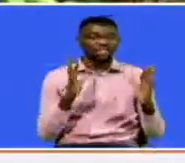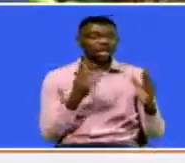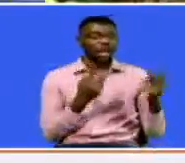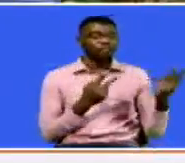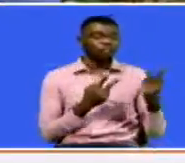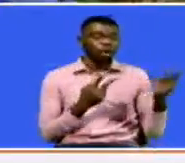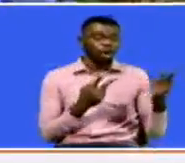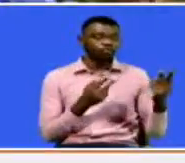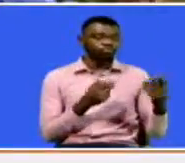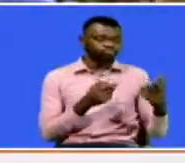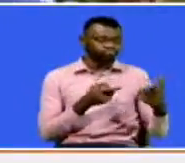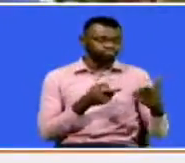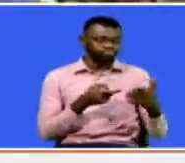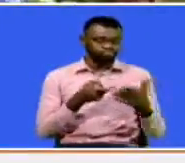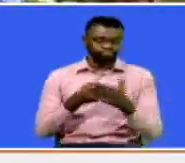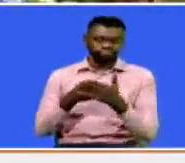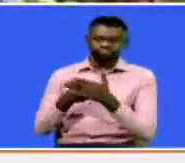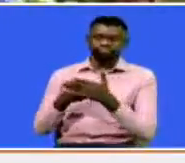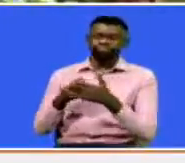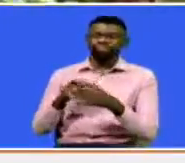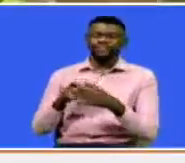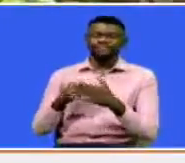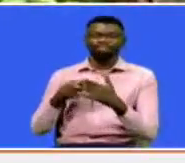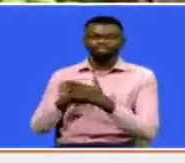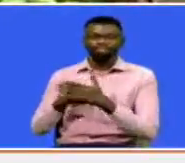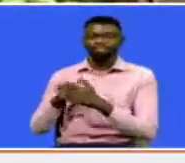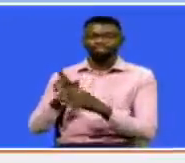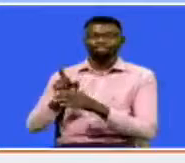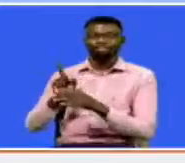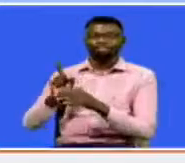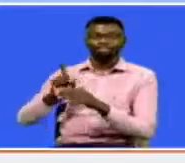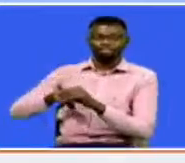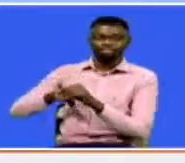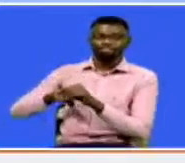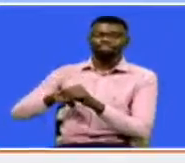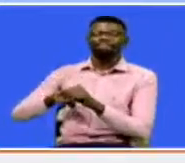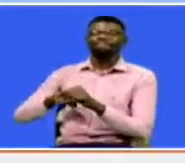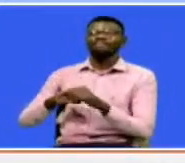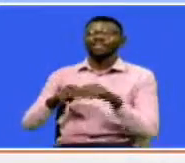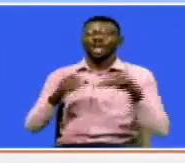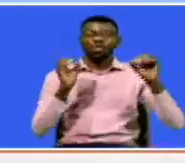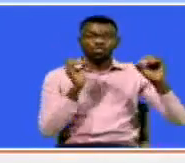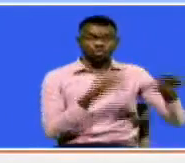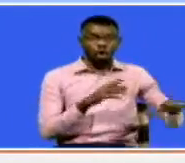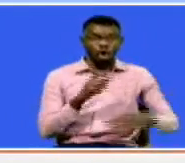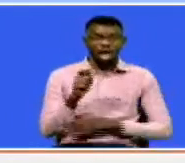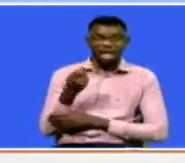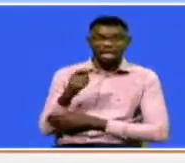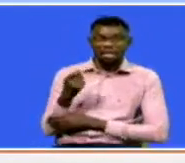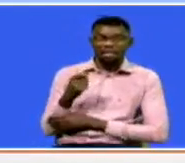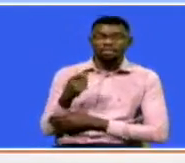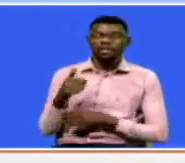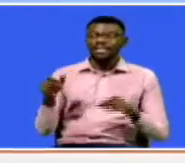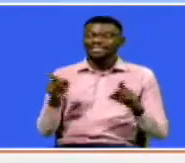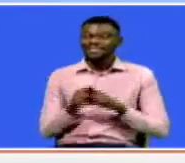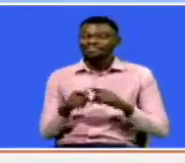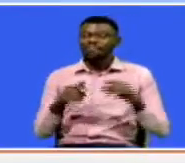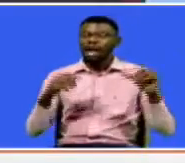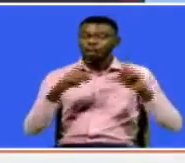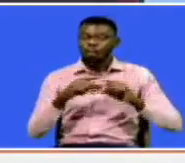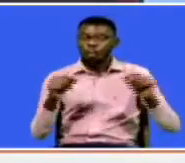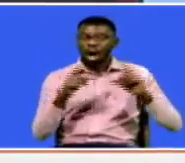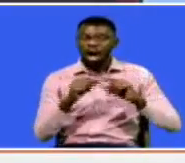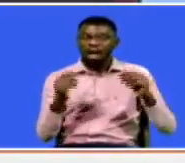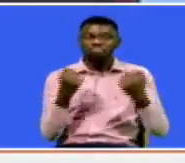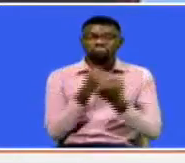wawili, mnafunga hapa, mnachukua hiyo funguo, mnaenda mnarusha baharini. The pole also has a heart-shaped board with words of